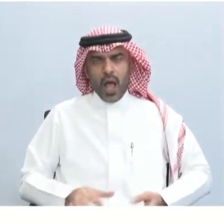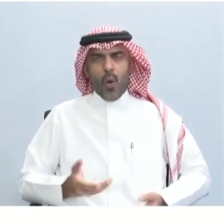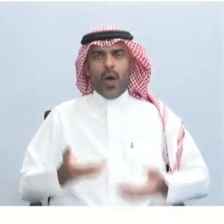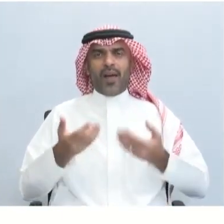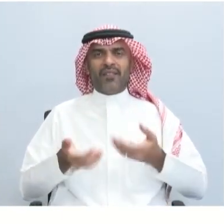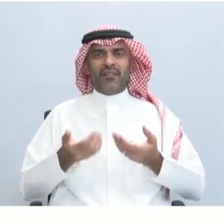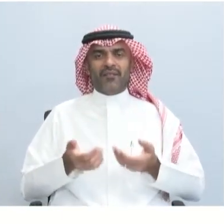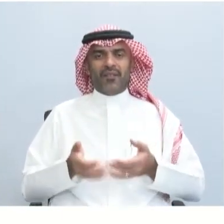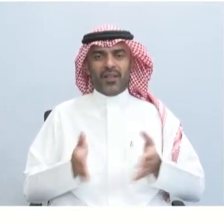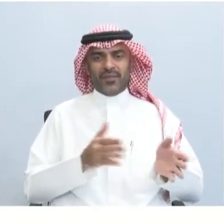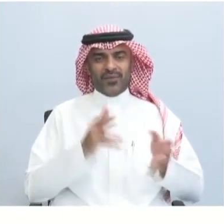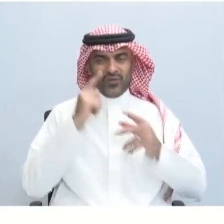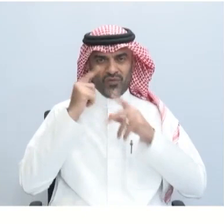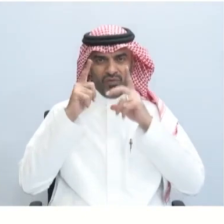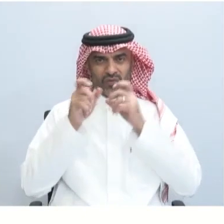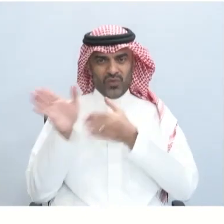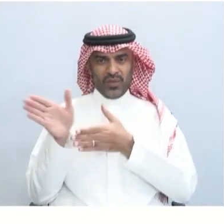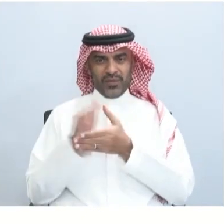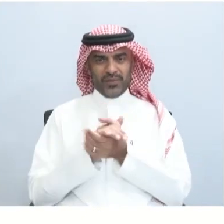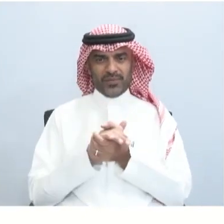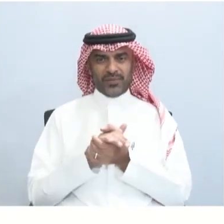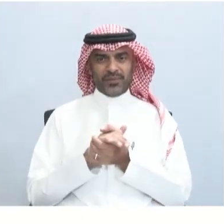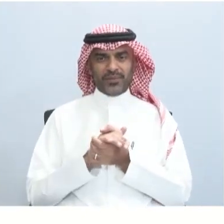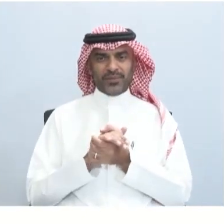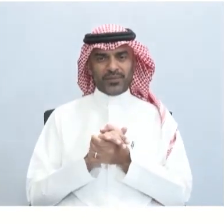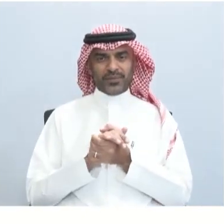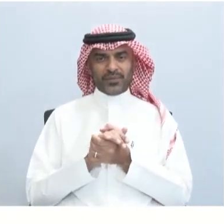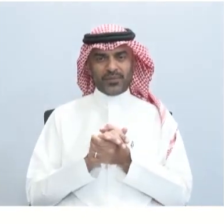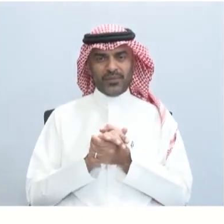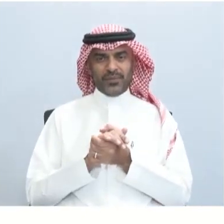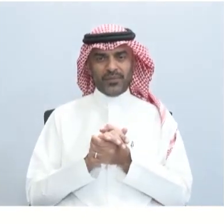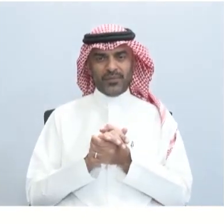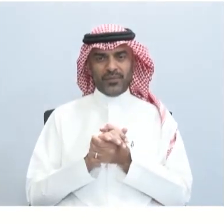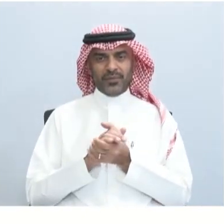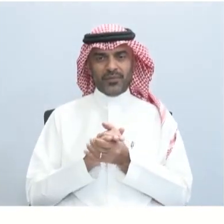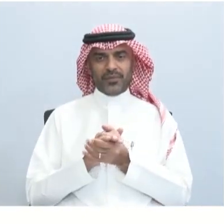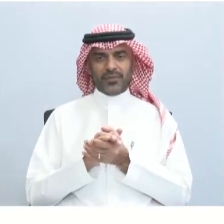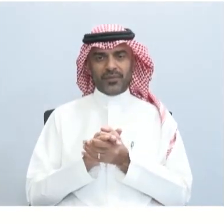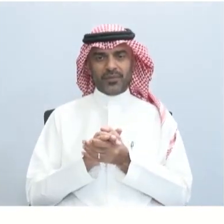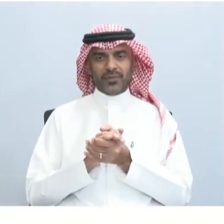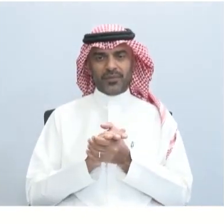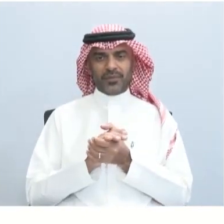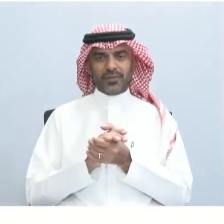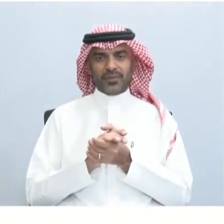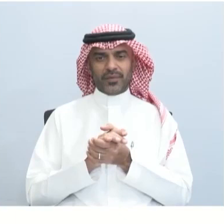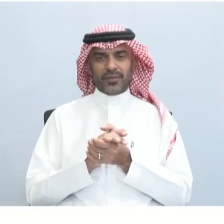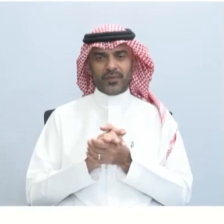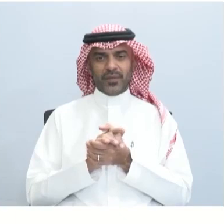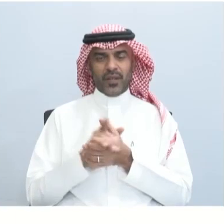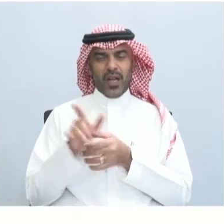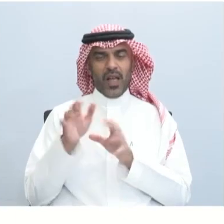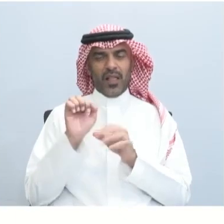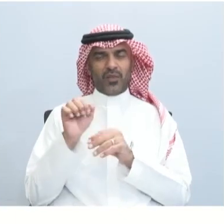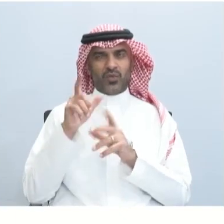هنا في هذه الصوره اصنفها حسب الوان ممتاز الوان عديده